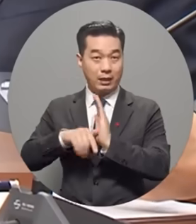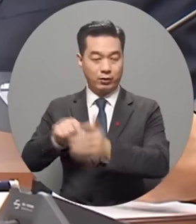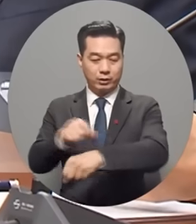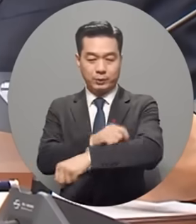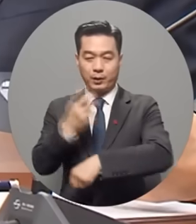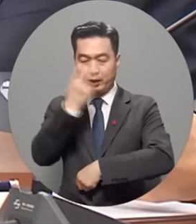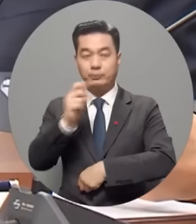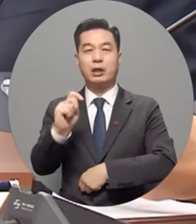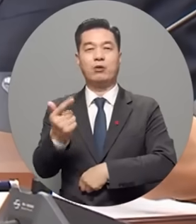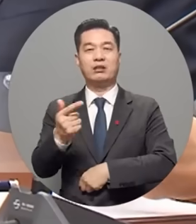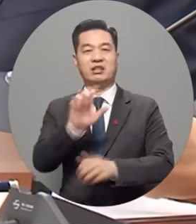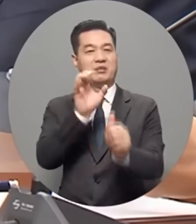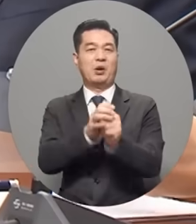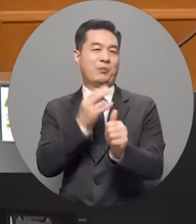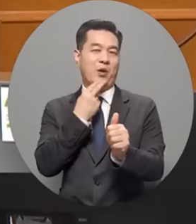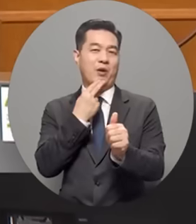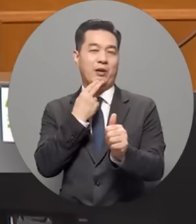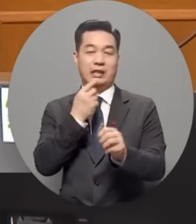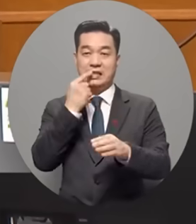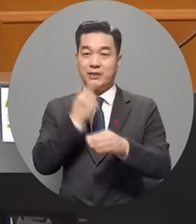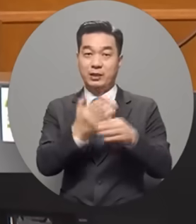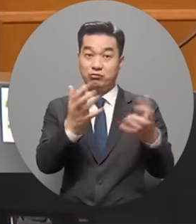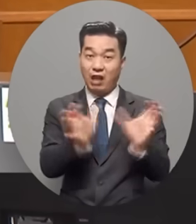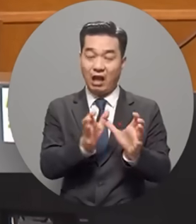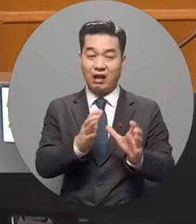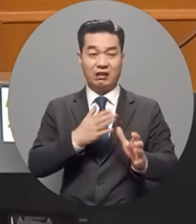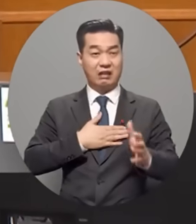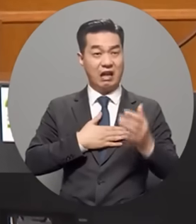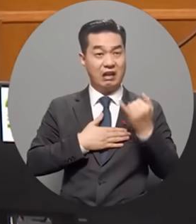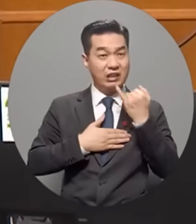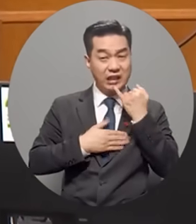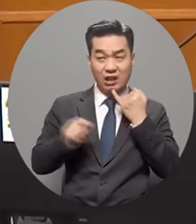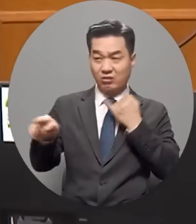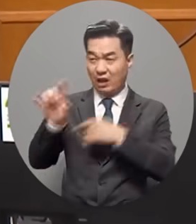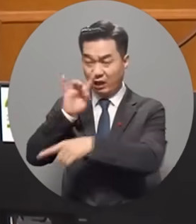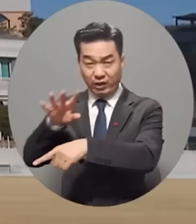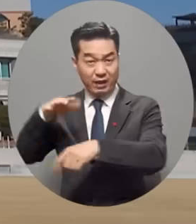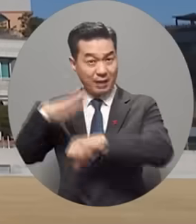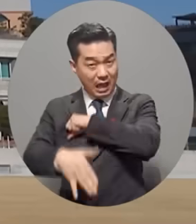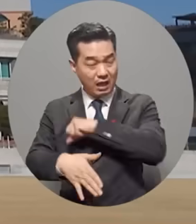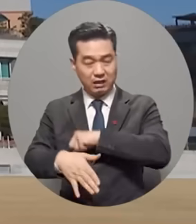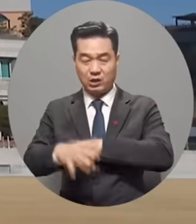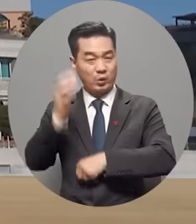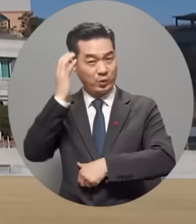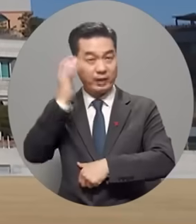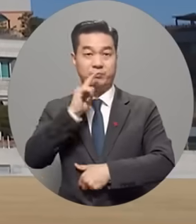임명하지 않았다며 민주당이 이른바 내로남불 요구를 하고 있다는 입장입니다.